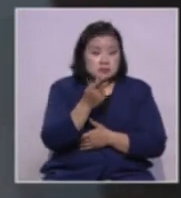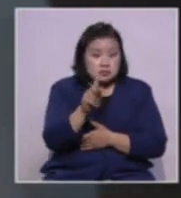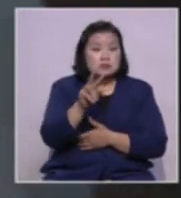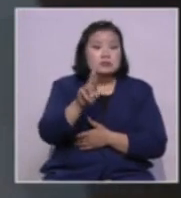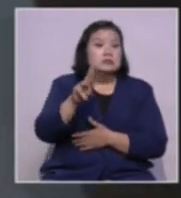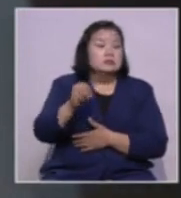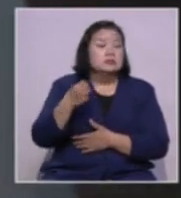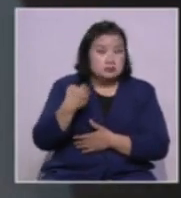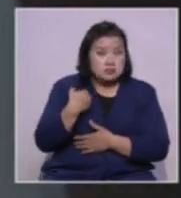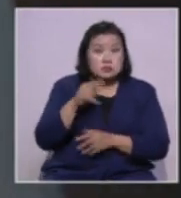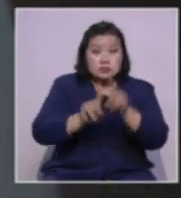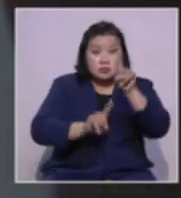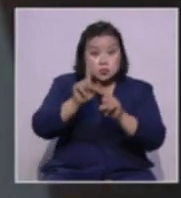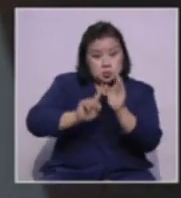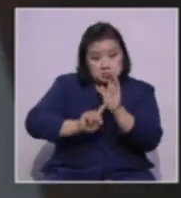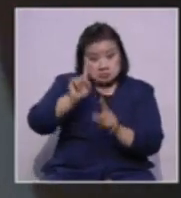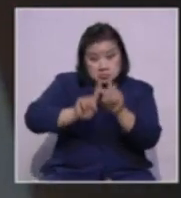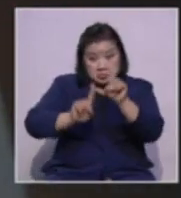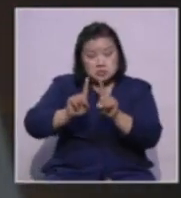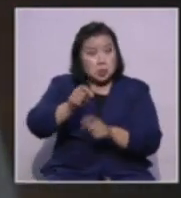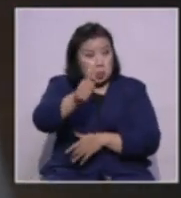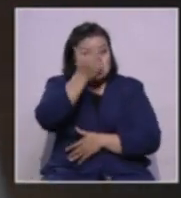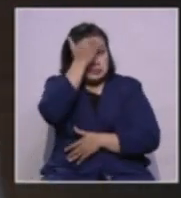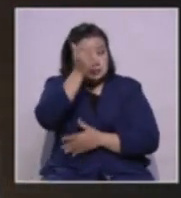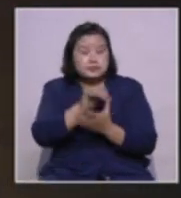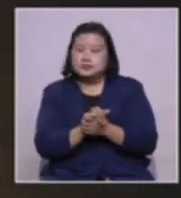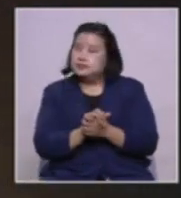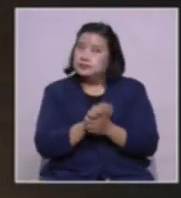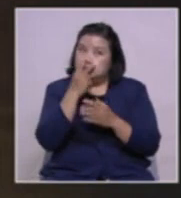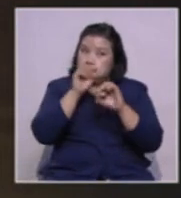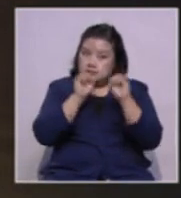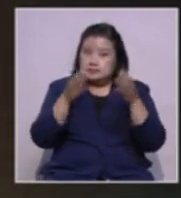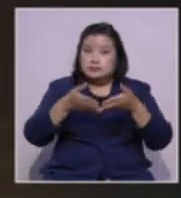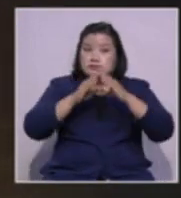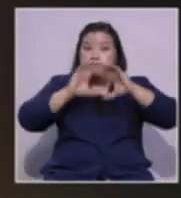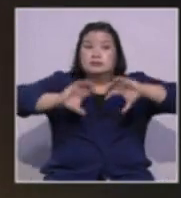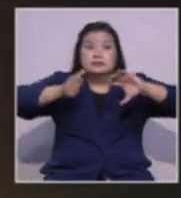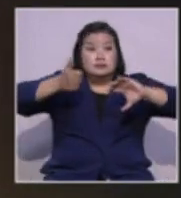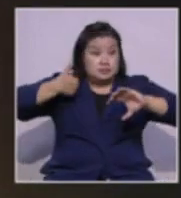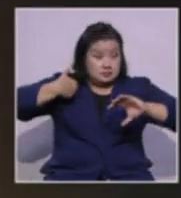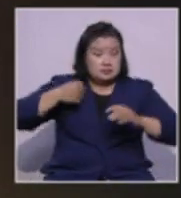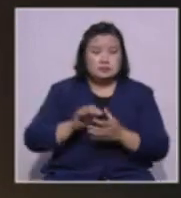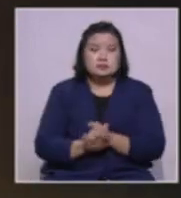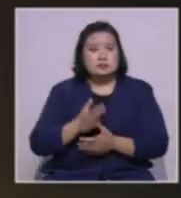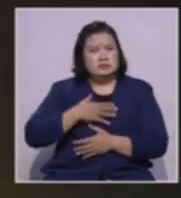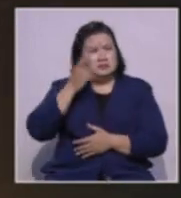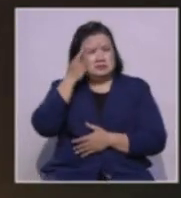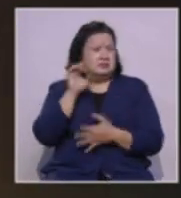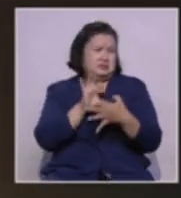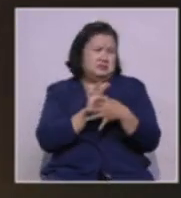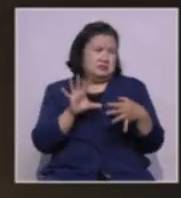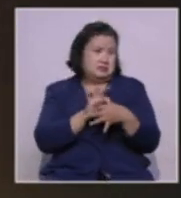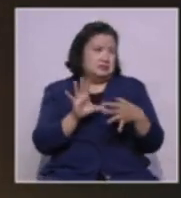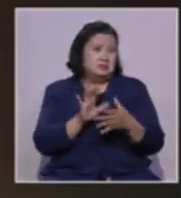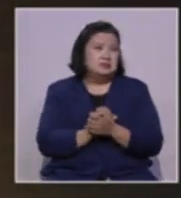ก็มีคนบอกว่าโอ้เกี่ยวข้องกับภาพและครม.ออกมาชัดเจนหุ้นเลยขึ้นจริงๆต้องบอกว่ามันไม่ได้เกี่ยวโดยตรงหรอกนะ